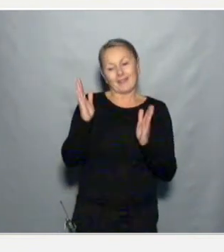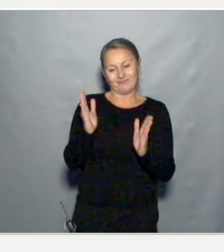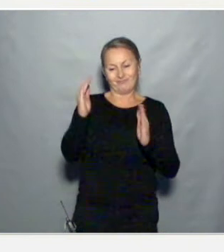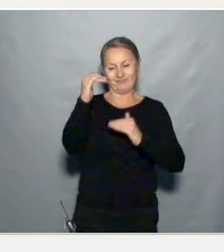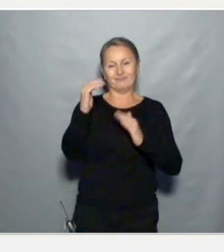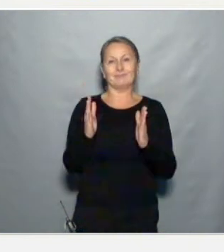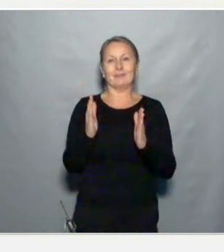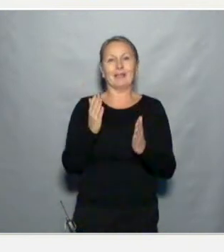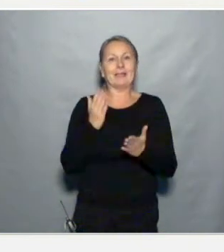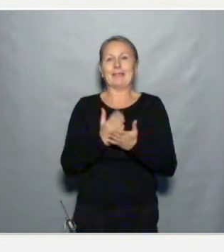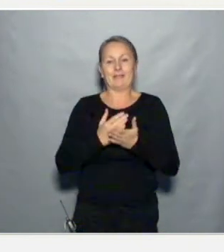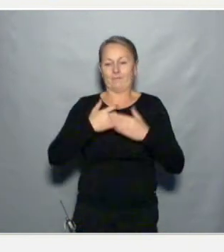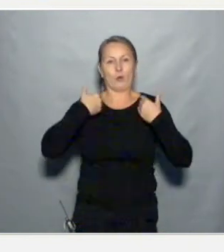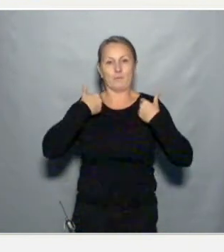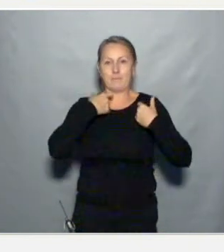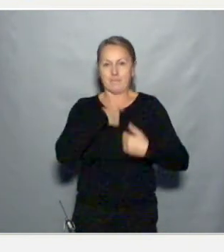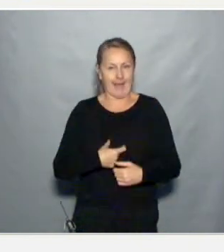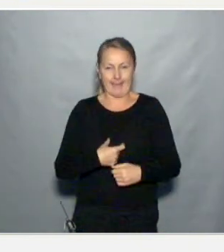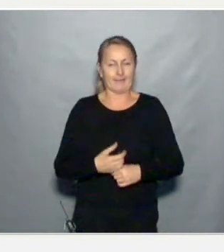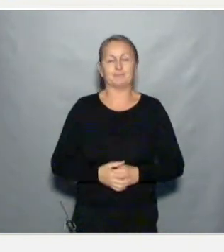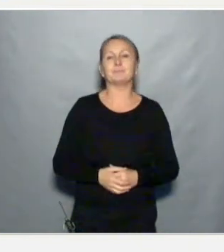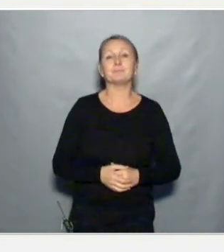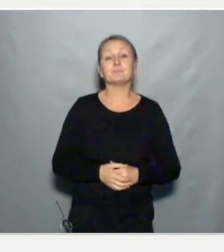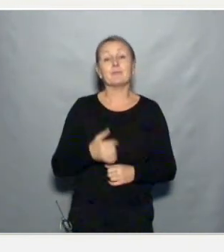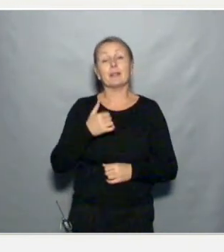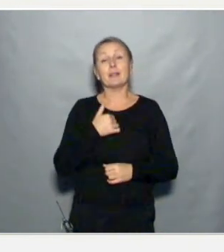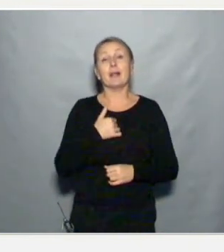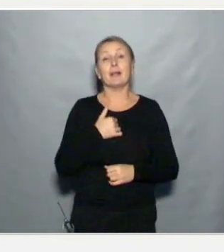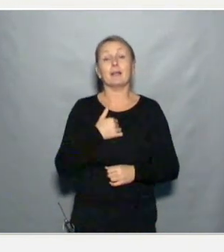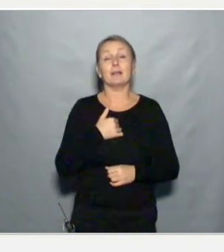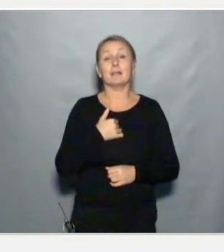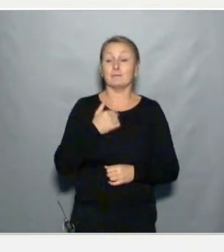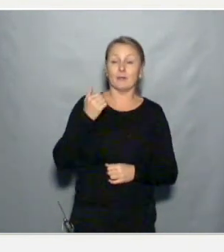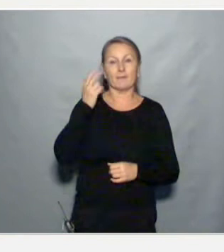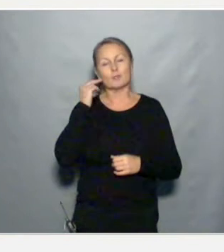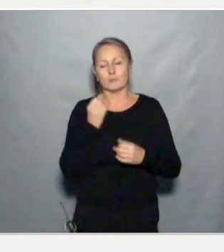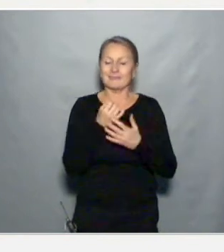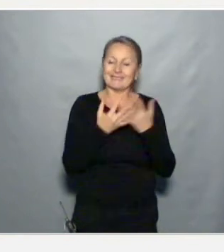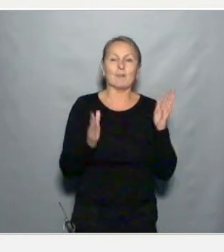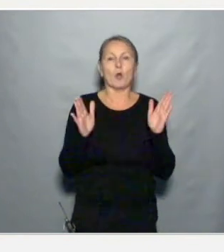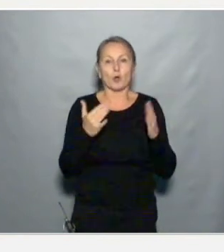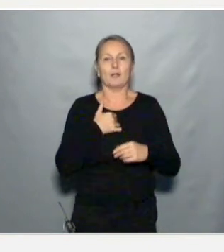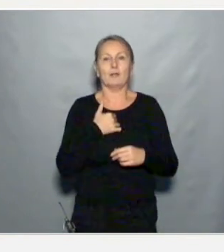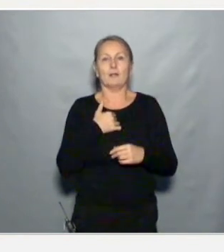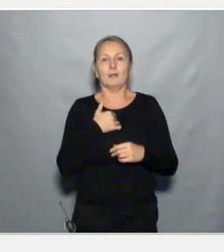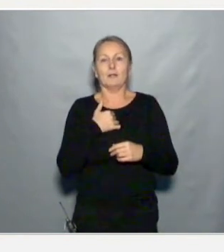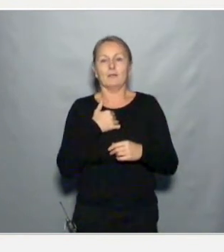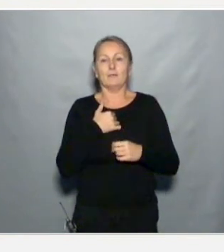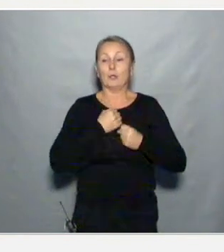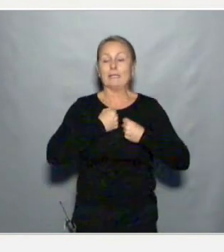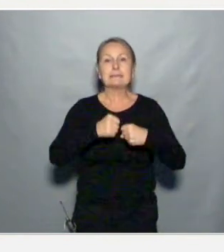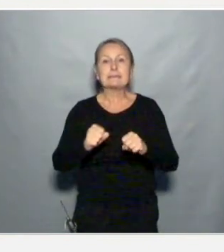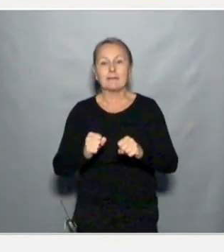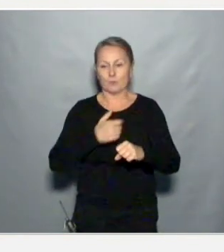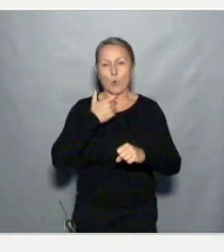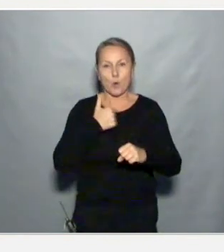var liksom inte riktigt för mig. Jag fick, för att försöka beskriva väldigt, väldigt kort hur pass intensiv jag var som